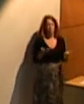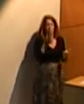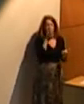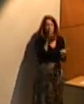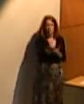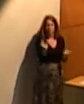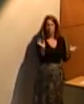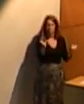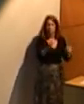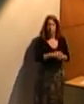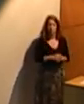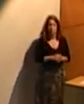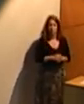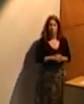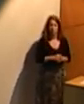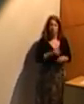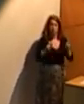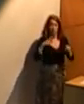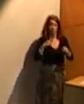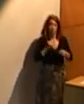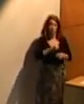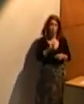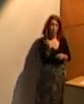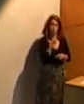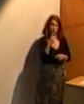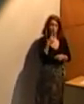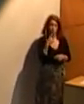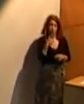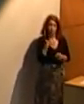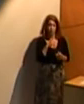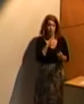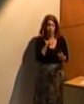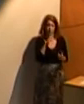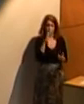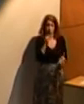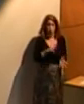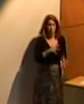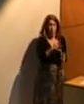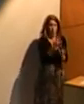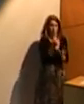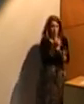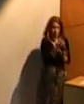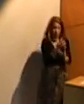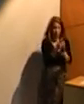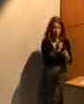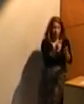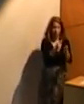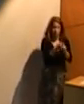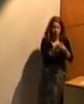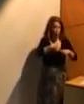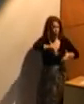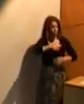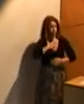l'appétence transhumanistes à vouloir s'approprier ce conte et d'un autre on va dire dans nos caractéristiques